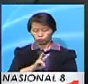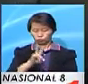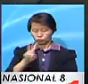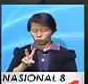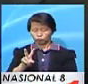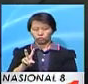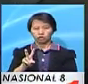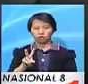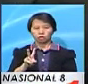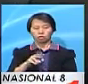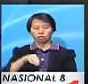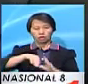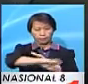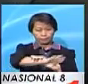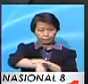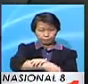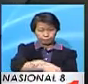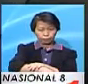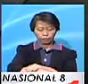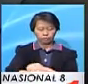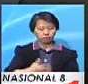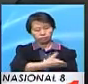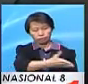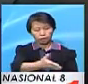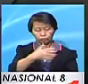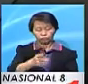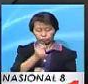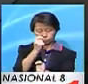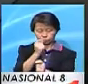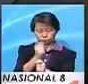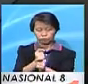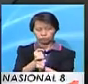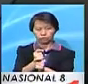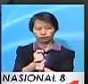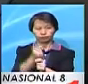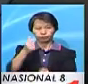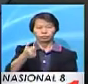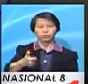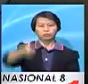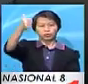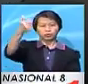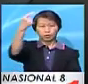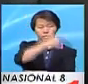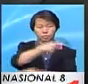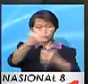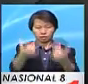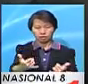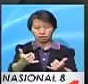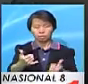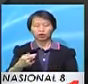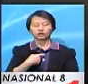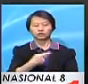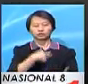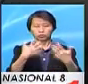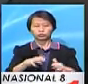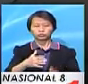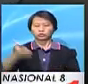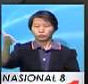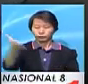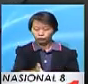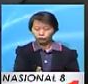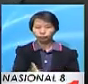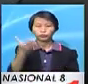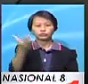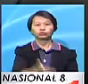ini mengundi, dan mereka telah menetapkan pemenang untuk hari ini, di mana kita telah menjemput